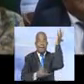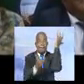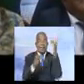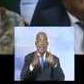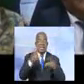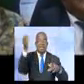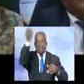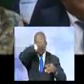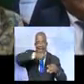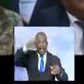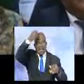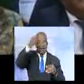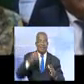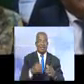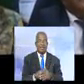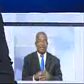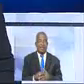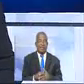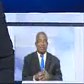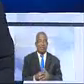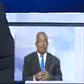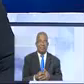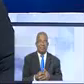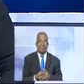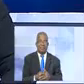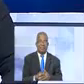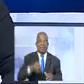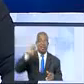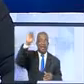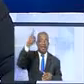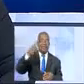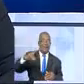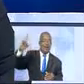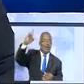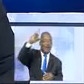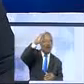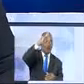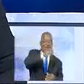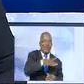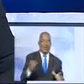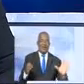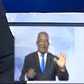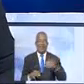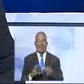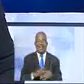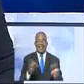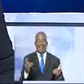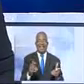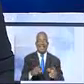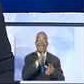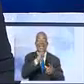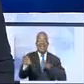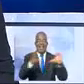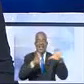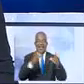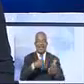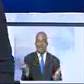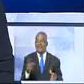passagers transportés en 2013. Le premier vol domestique de Air Côte d'Ivoire a donc eu lieu ce samedi sur la